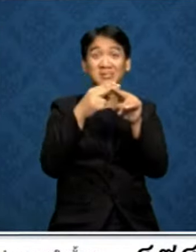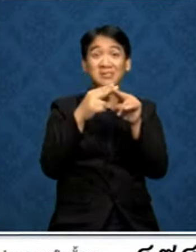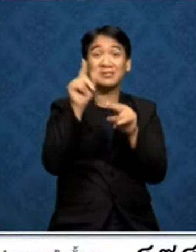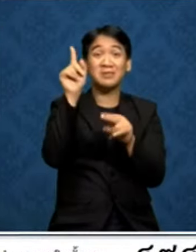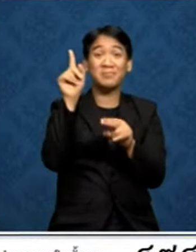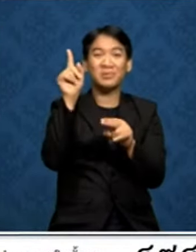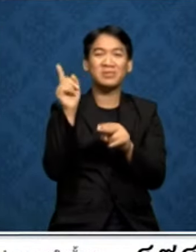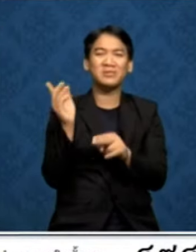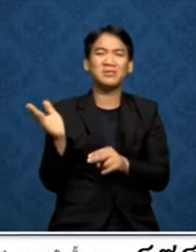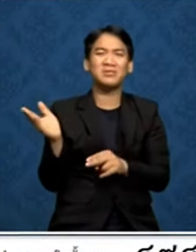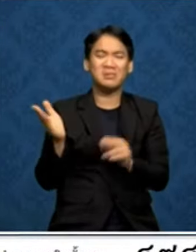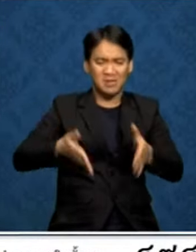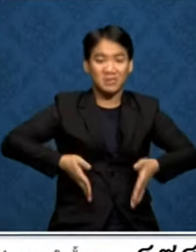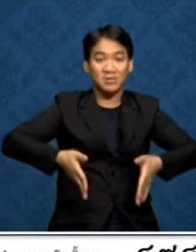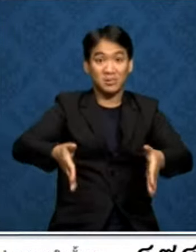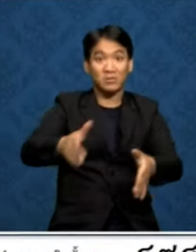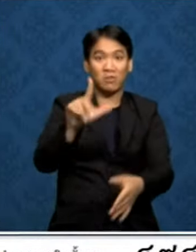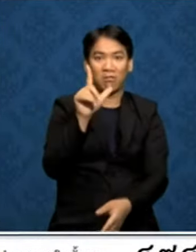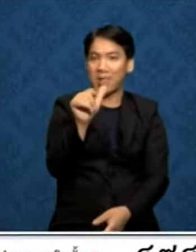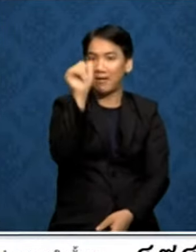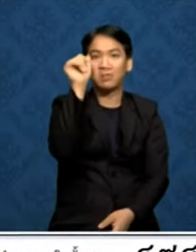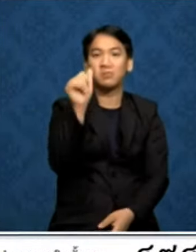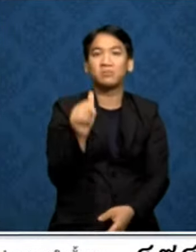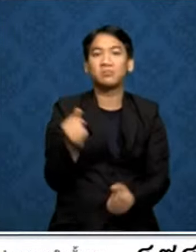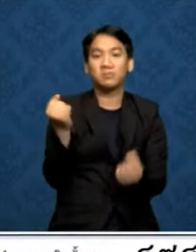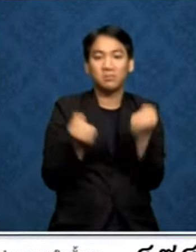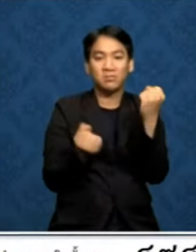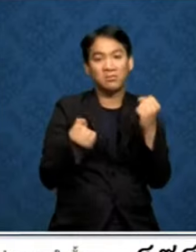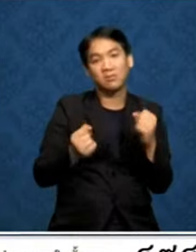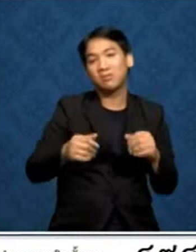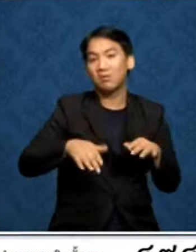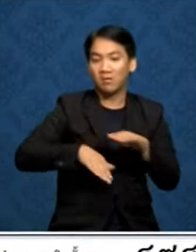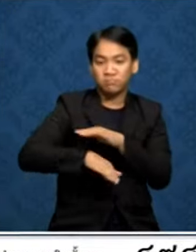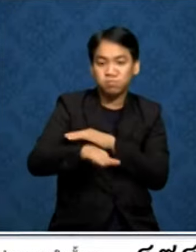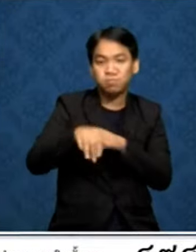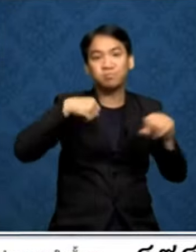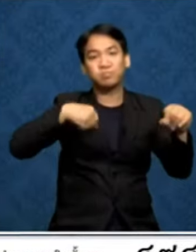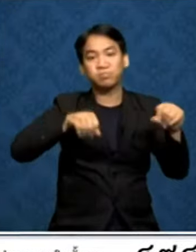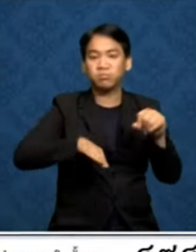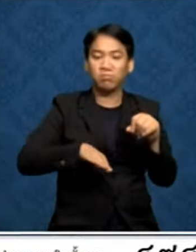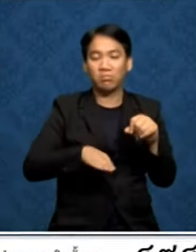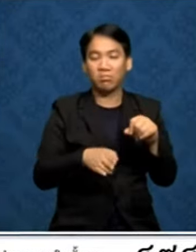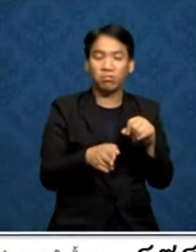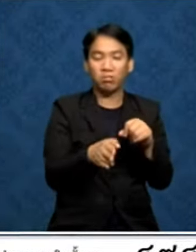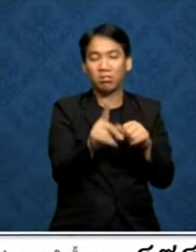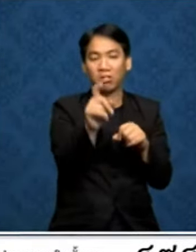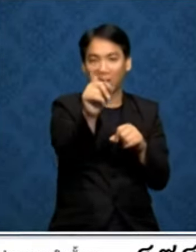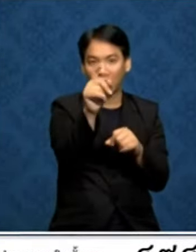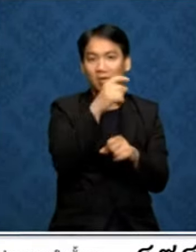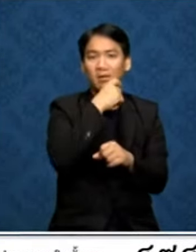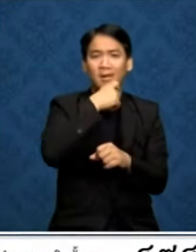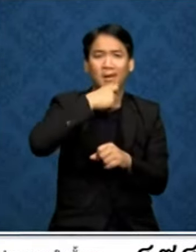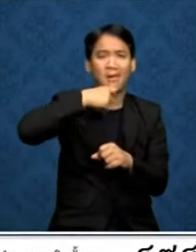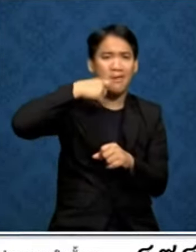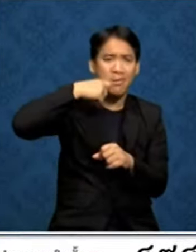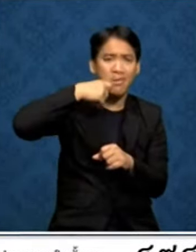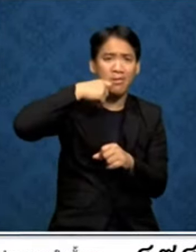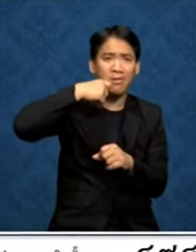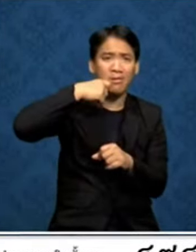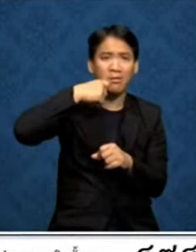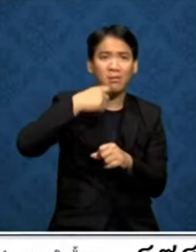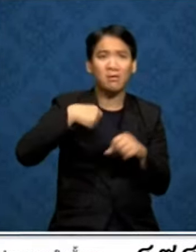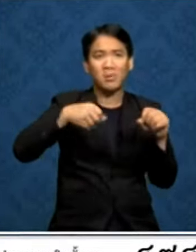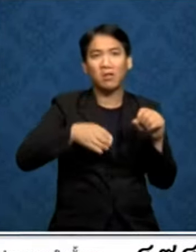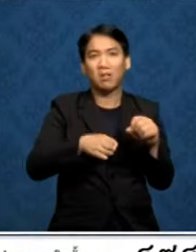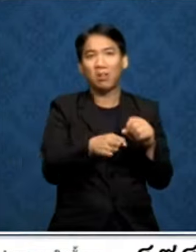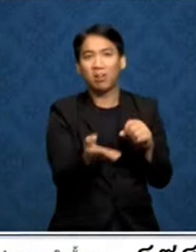็ผนนสายหลักที่พน้ประชาชนได้ใช้สันจรในชีวิประจำวด้ความแยกลำบากในช่วงหน้าแรงก็ตกลุมพอหน้าฝน